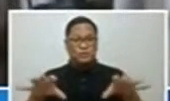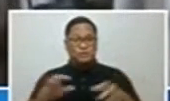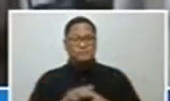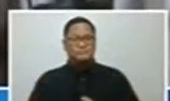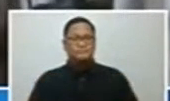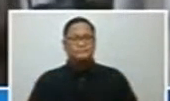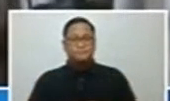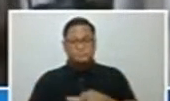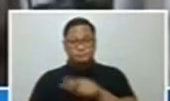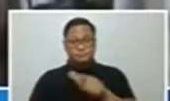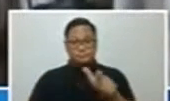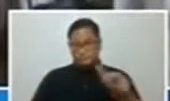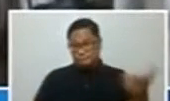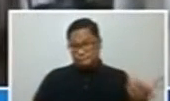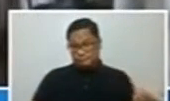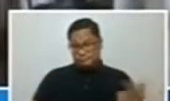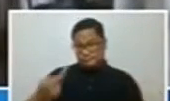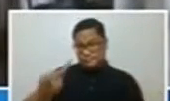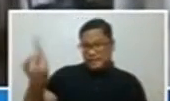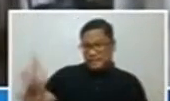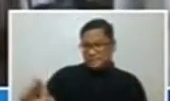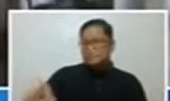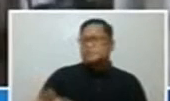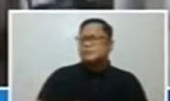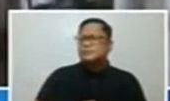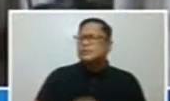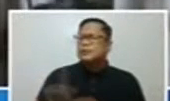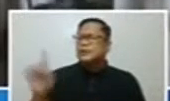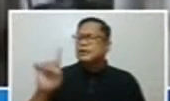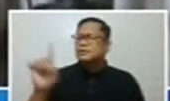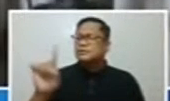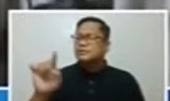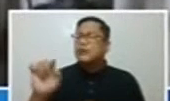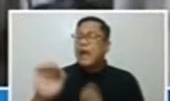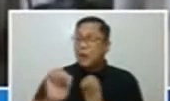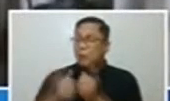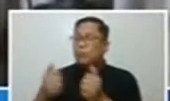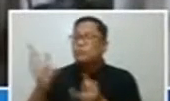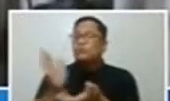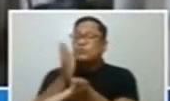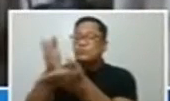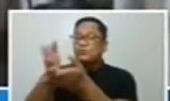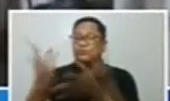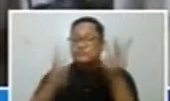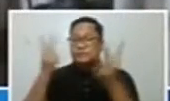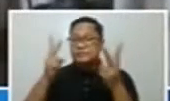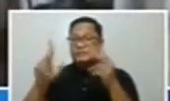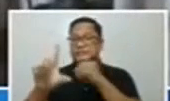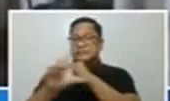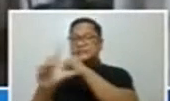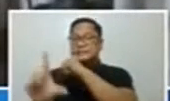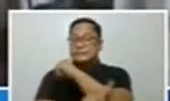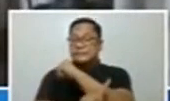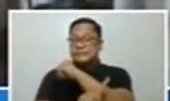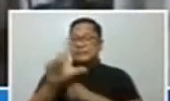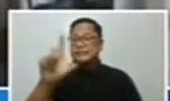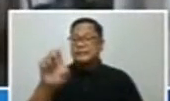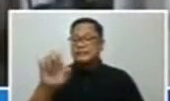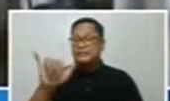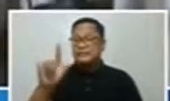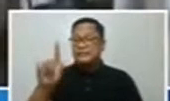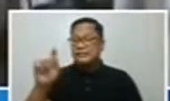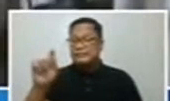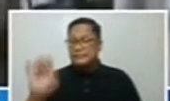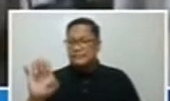nakikita natin na nagmula sa mga OFW at LSI. In fact, sa LSI natin, 218 ang positive.